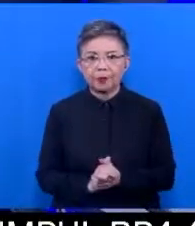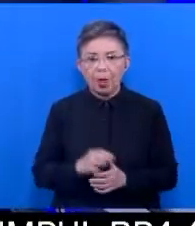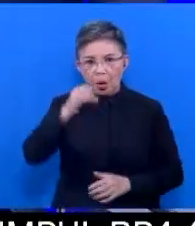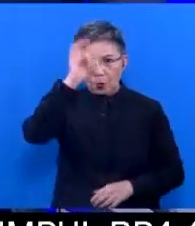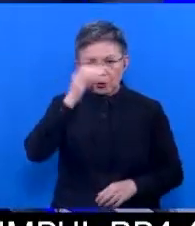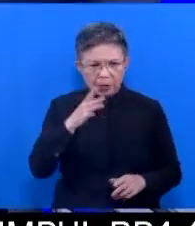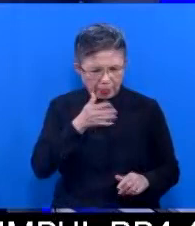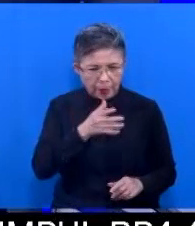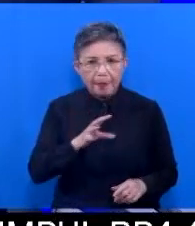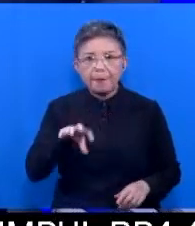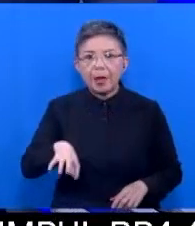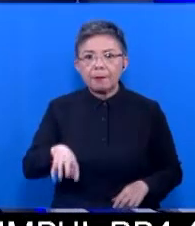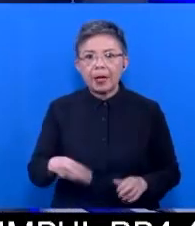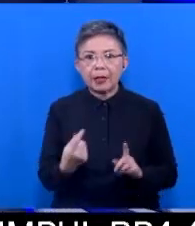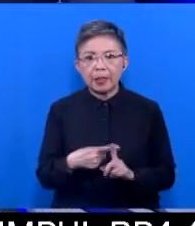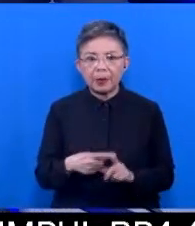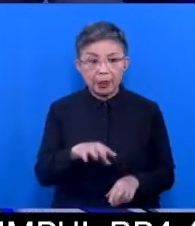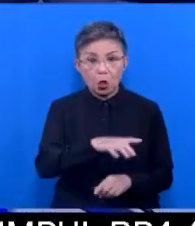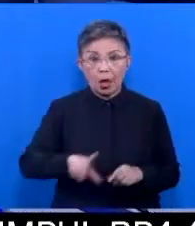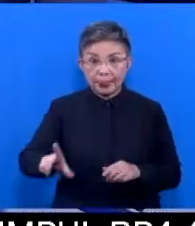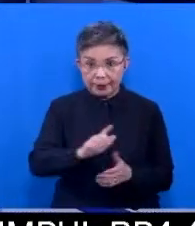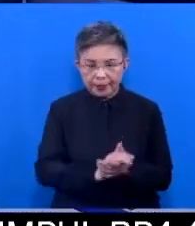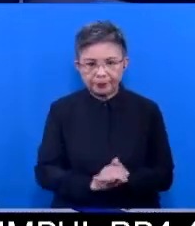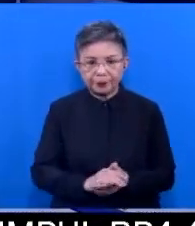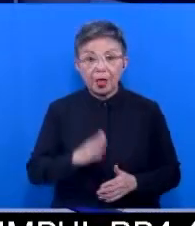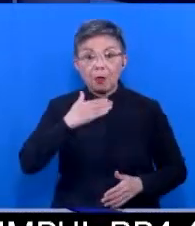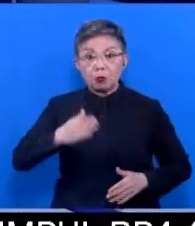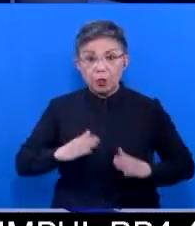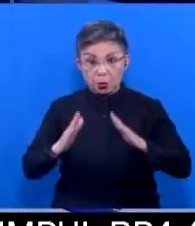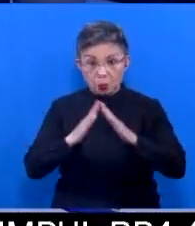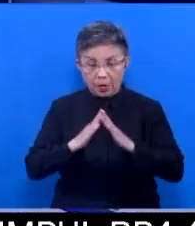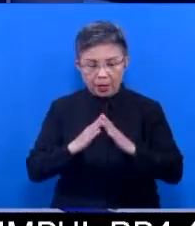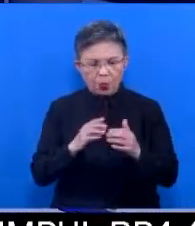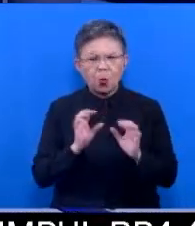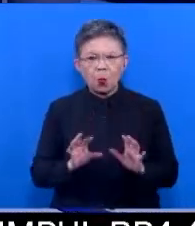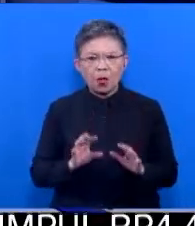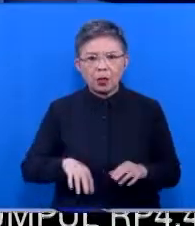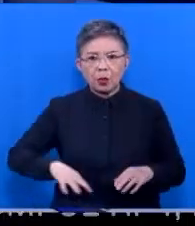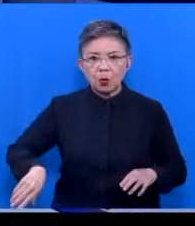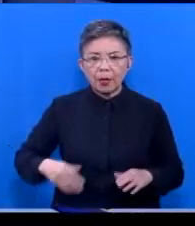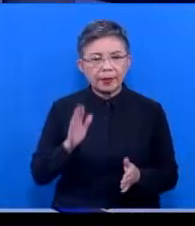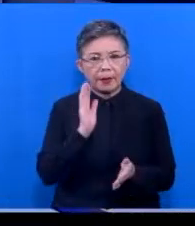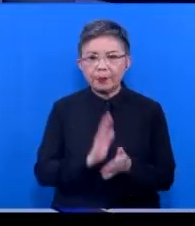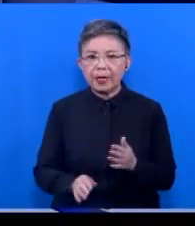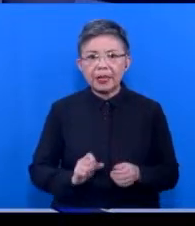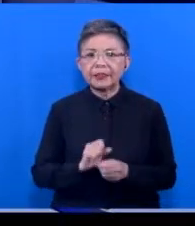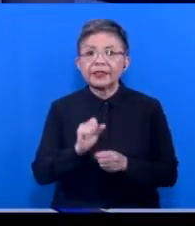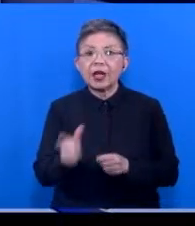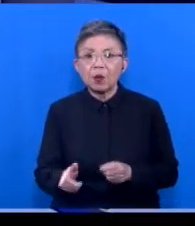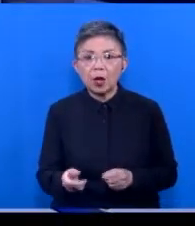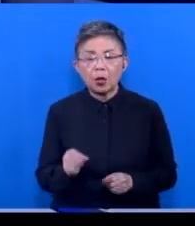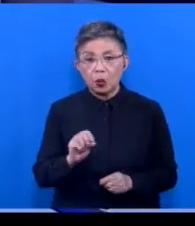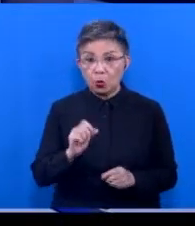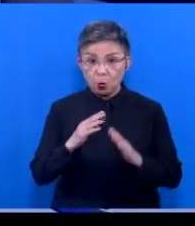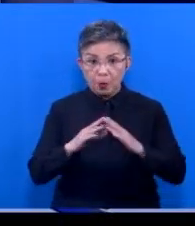kembali mencari barang bukti tambahan di lokasi. Dari pemeriksaan ahli waris pemilik rumah diketahui, keluarga tidak pernah menyewakan rumah sejak 2